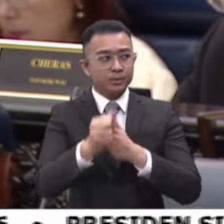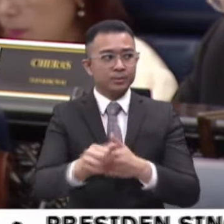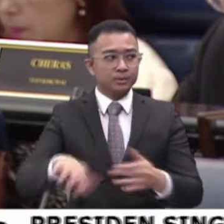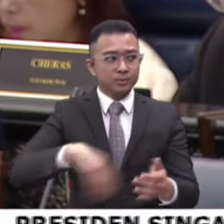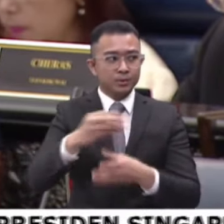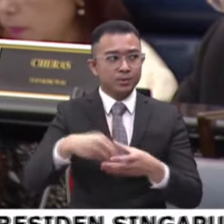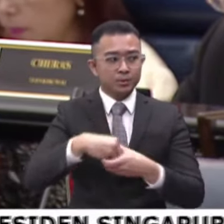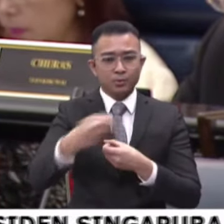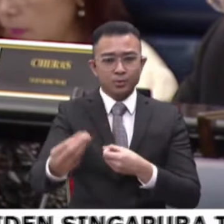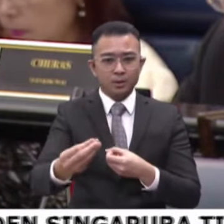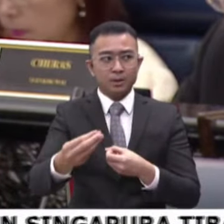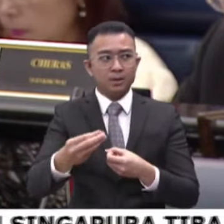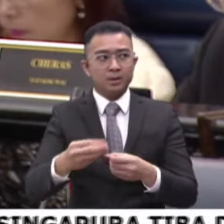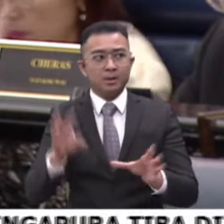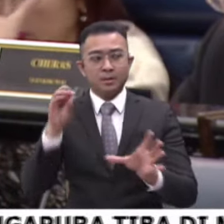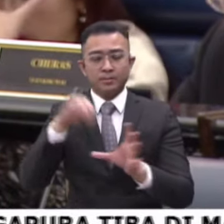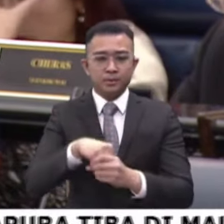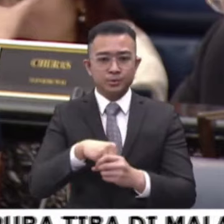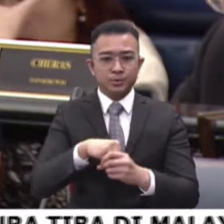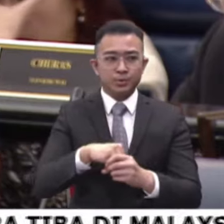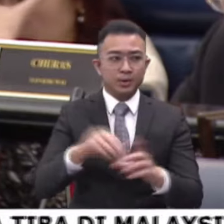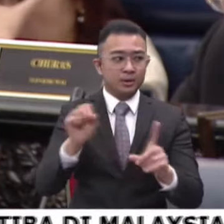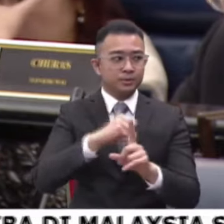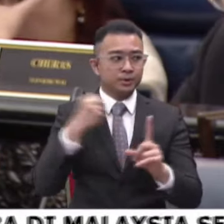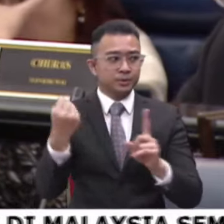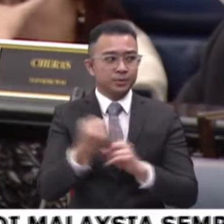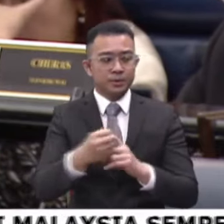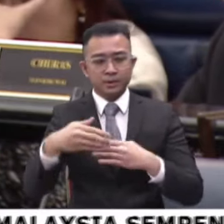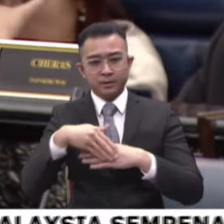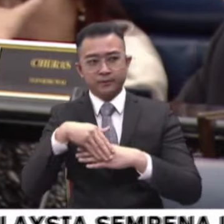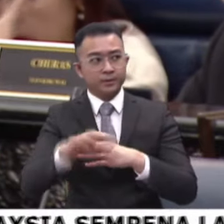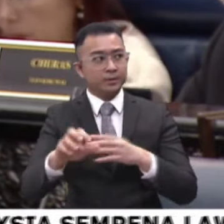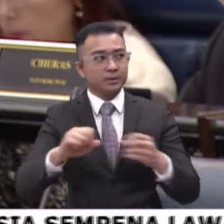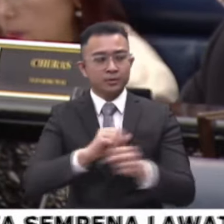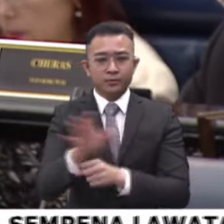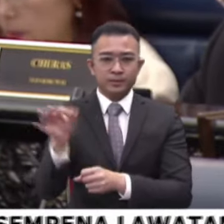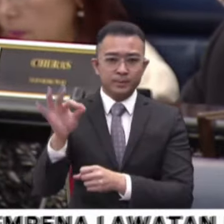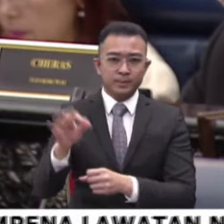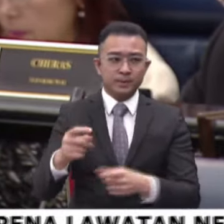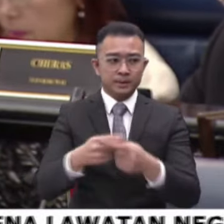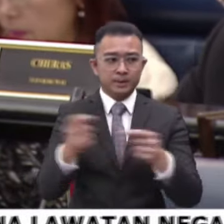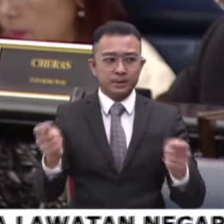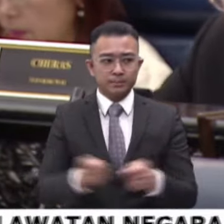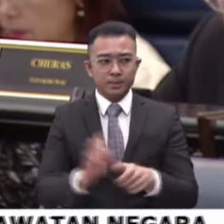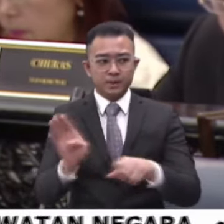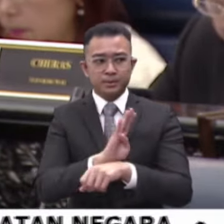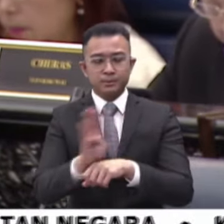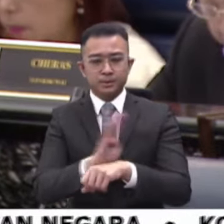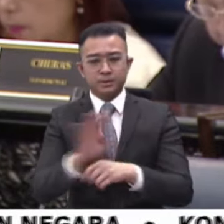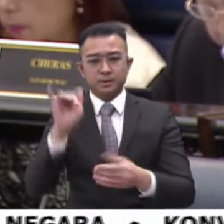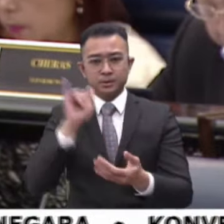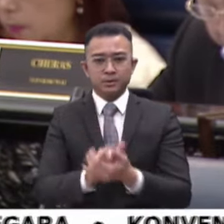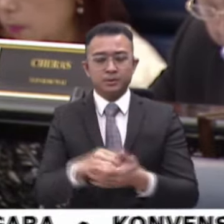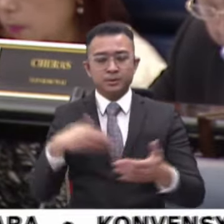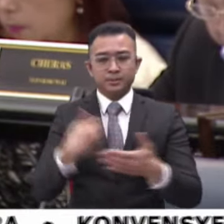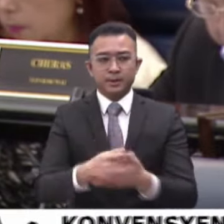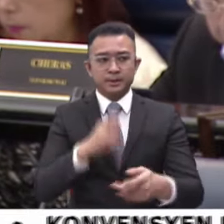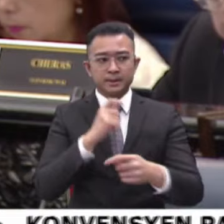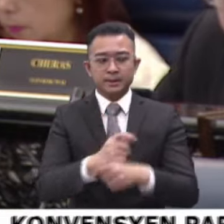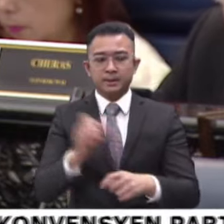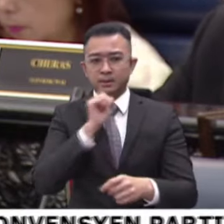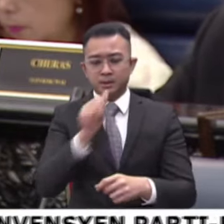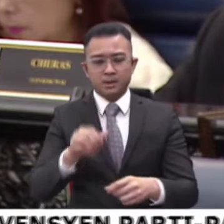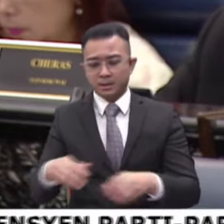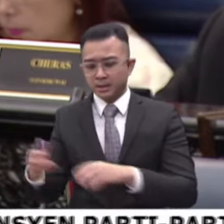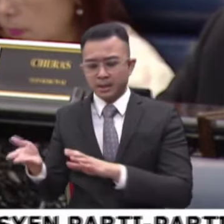keluar daripada pasc masuk ke situasi pasca pandemik, ada tempat perniagaan, tapak perniagaan yang kekal supaya mereka tidak